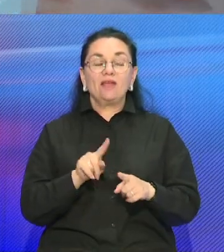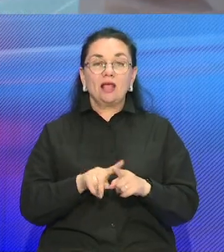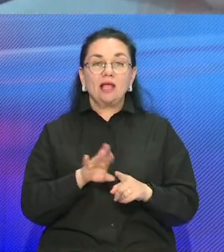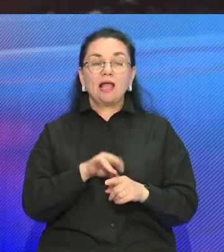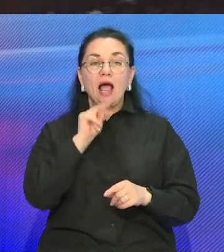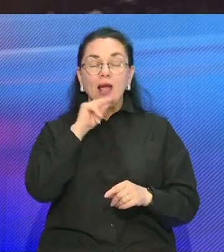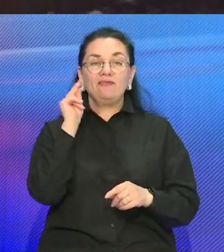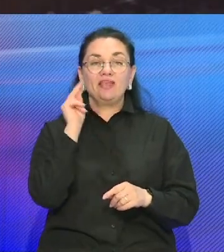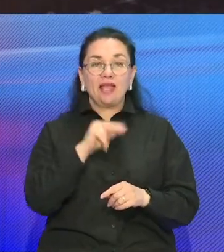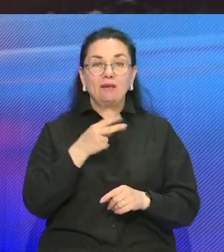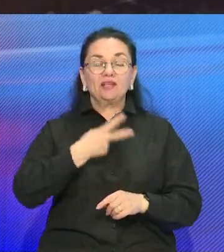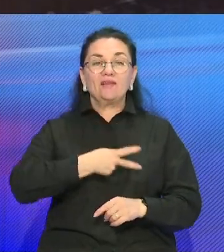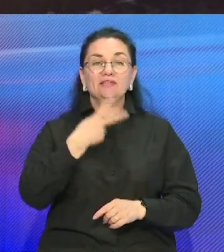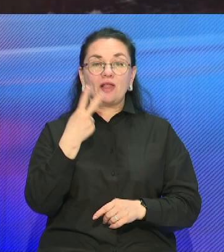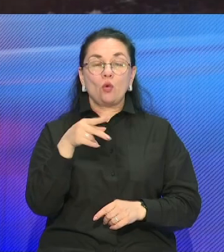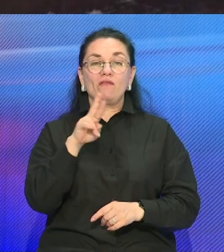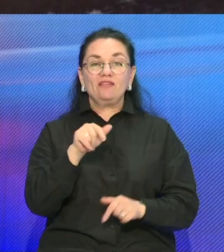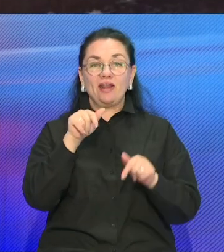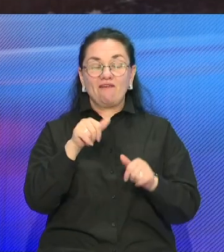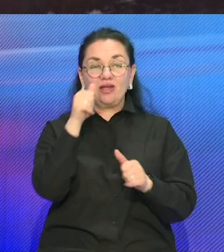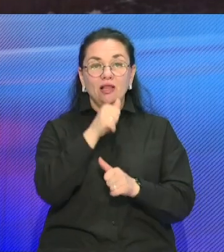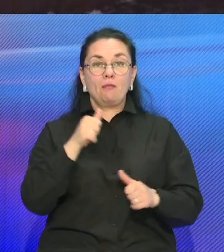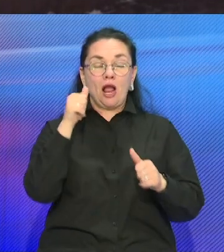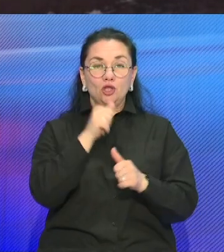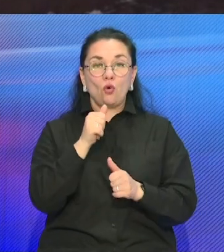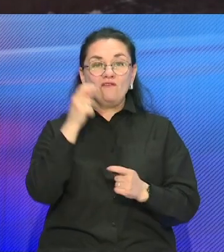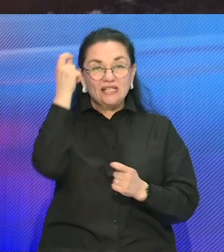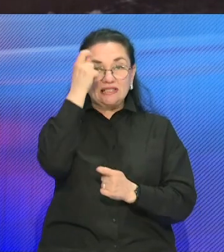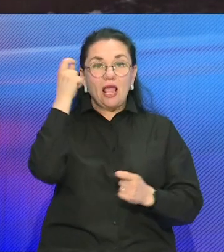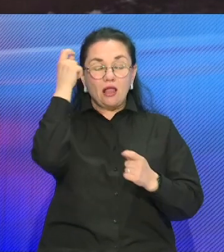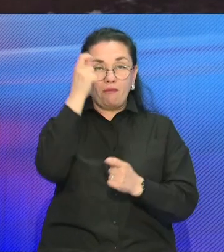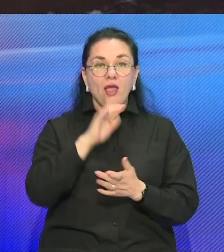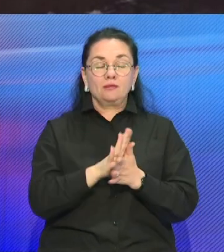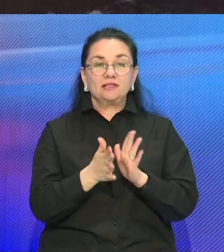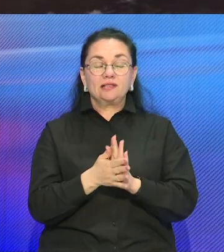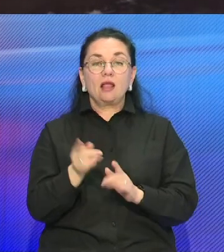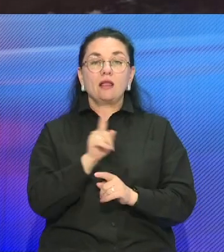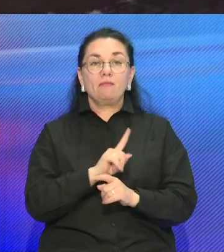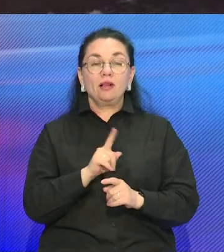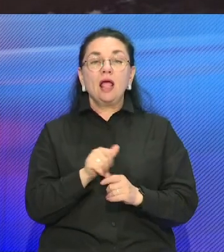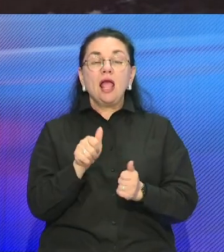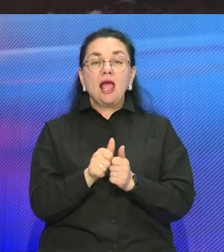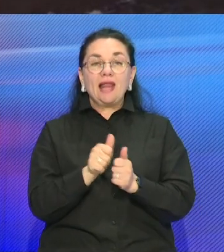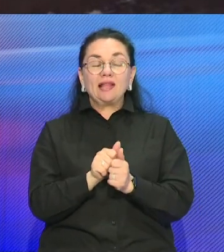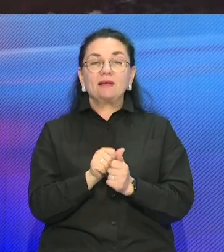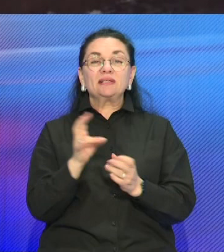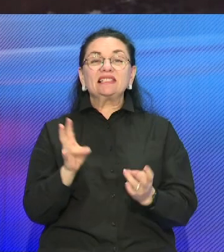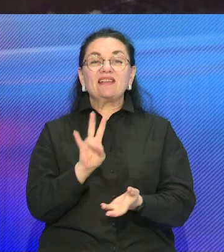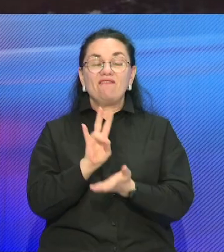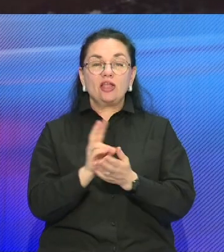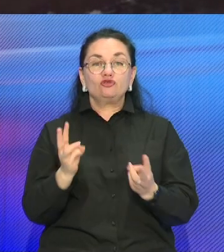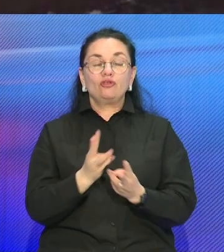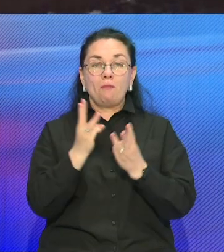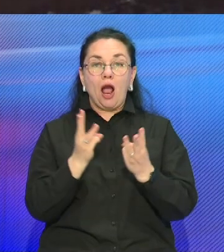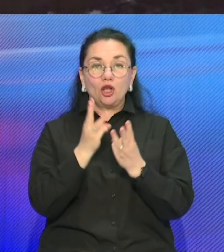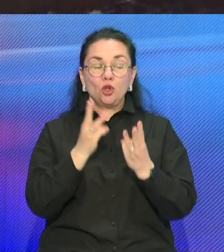обвинавшиванные 22-го суденях этого года, в стане алкогольного опьянения, каля мемориального комплексу, братская могила советских воинов